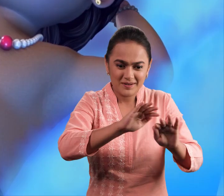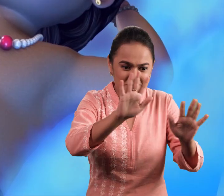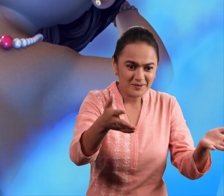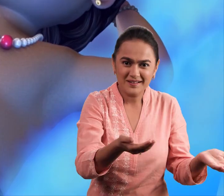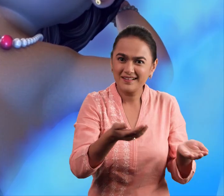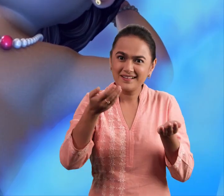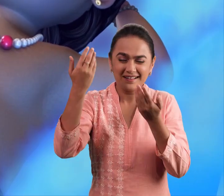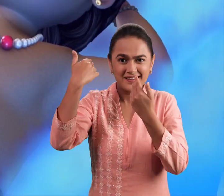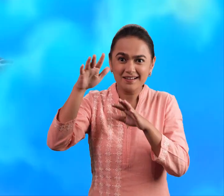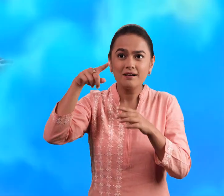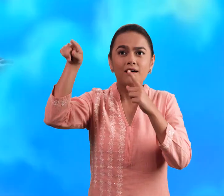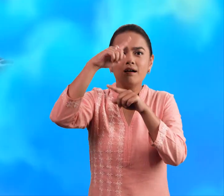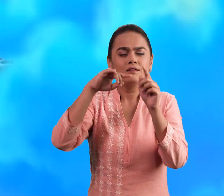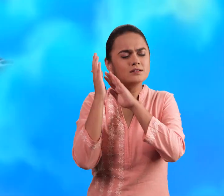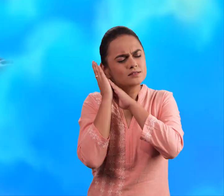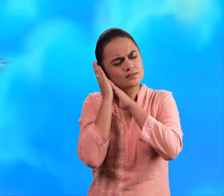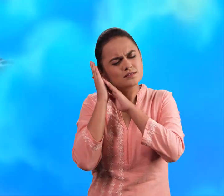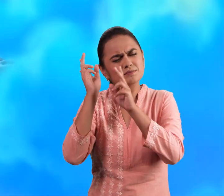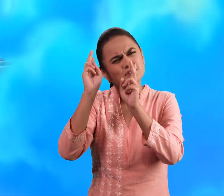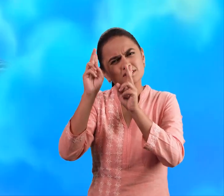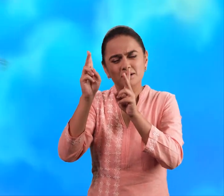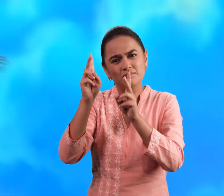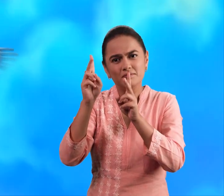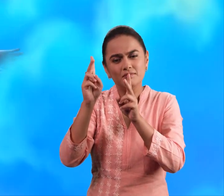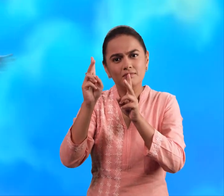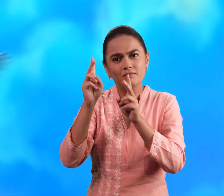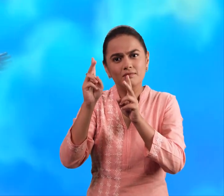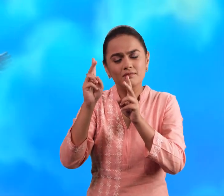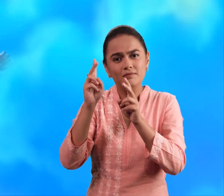गोपाल खोए थे योग निद्रा में,